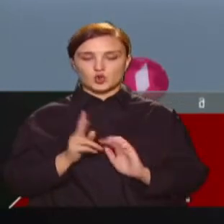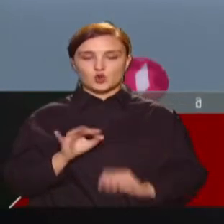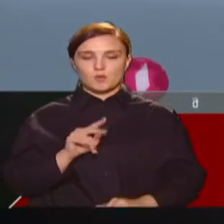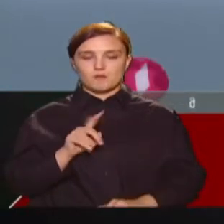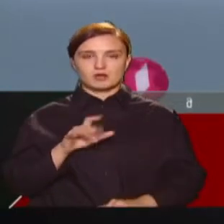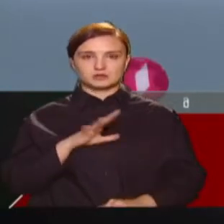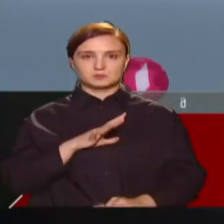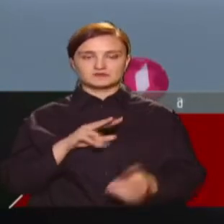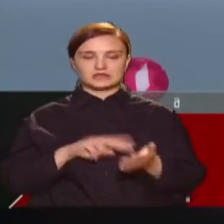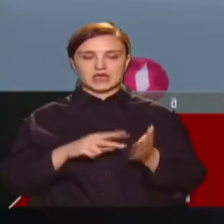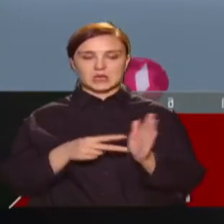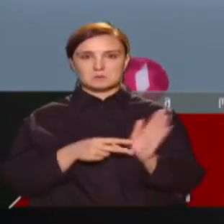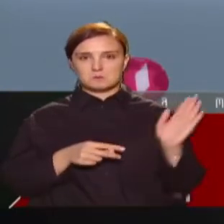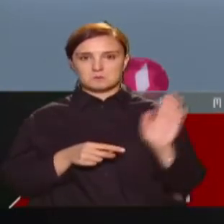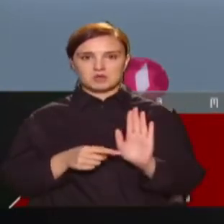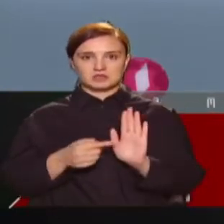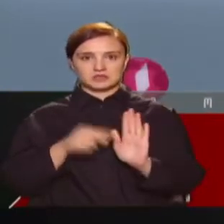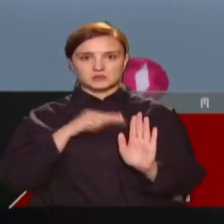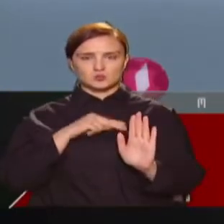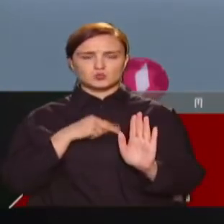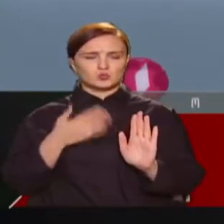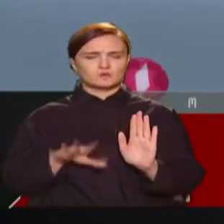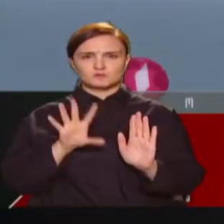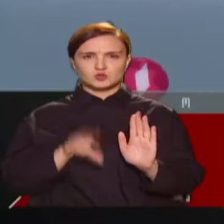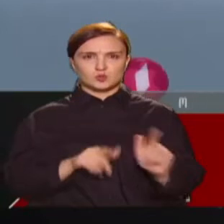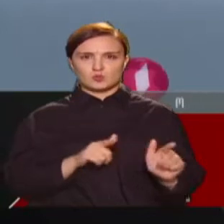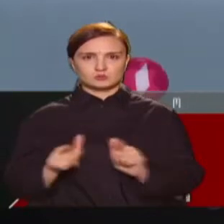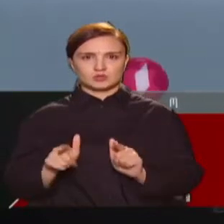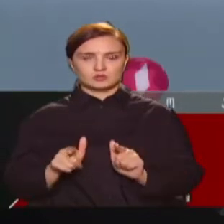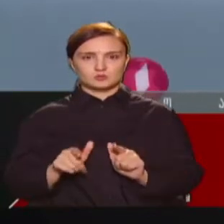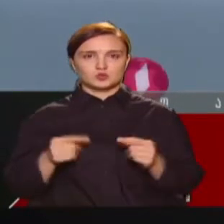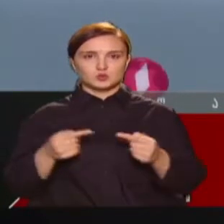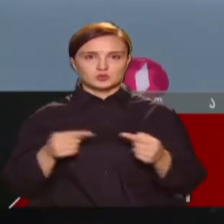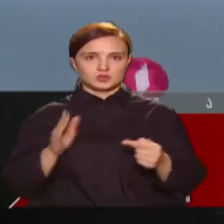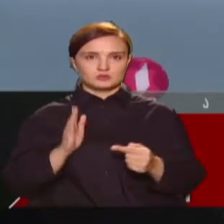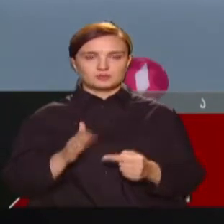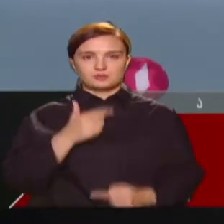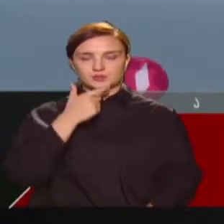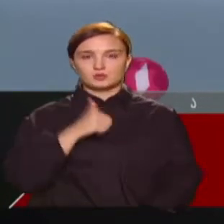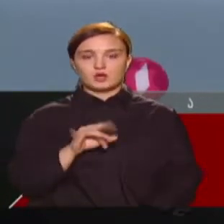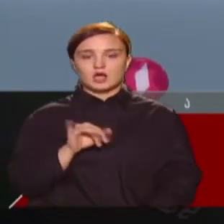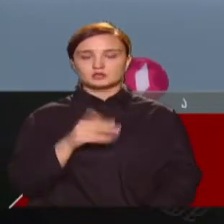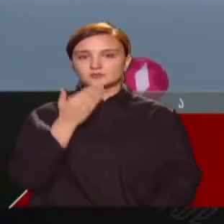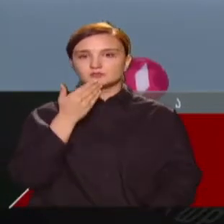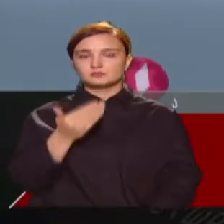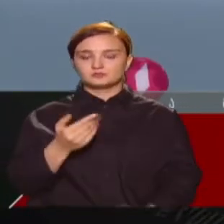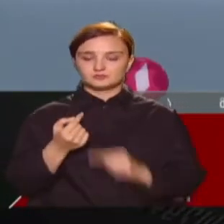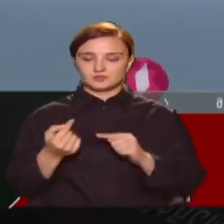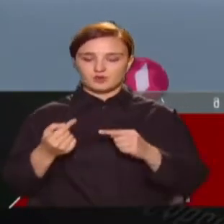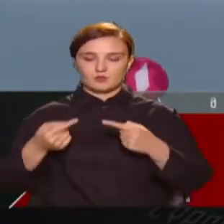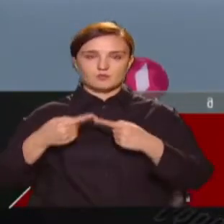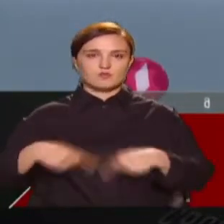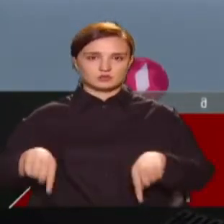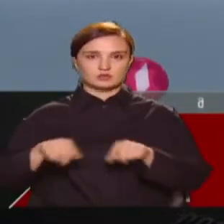ეს სამუშაო გეგმა, ზუსტად იმ ვადებში ყველაფერი მომზადებულია და იქნება ზუსტად შეცვლილი. გასაგებია, ბატონო არჩი, უნდა კითხოთ ოპოზიციის იმ ნაწილზე,